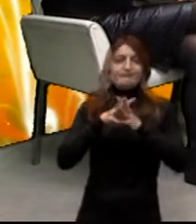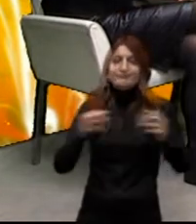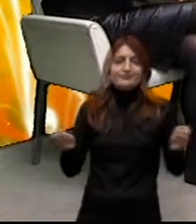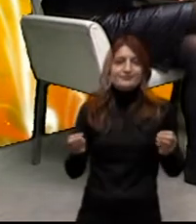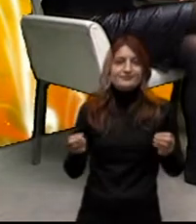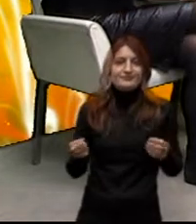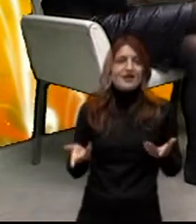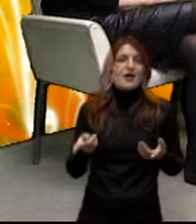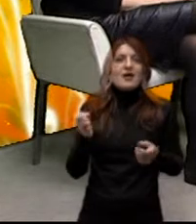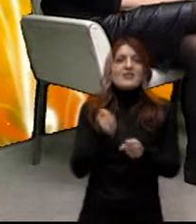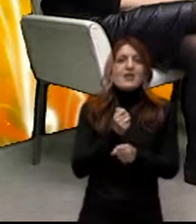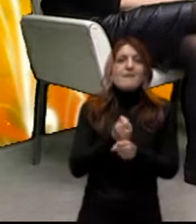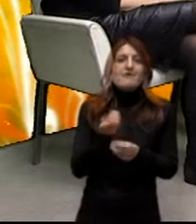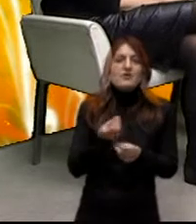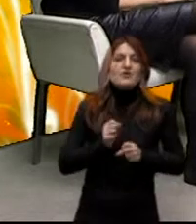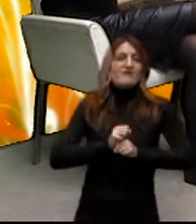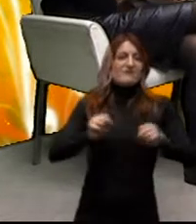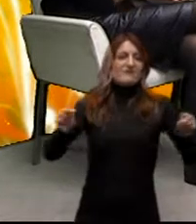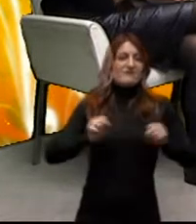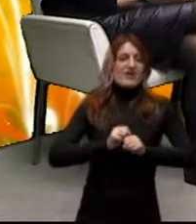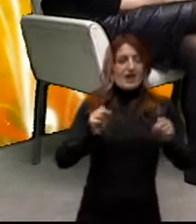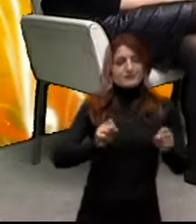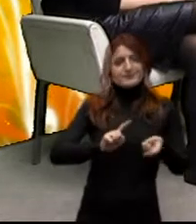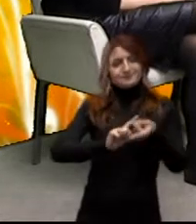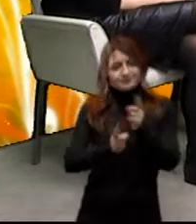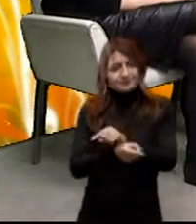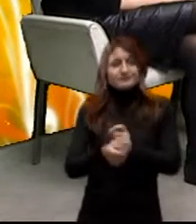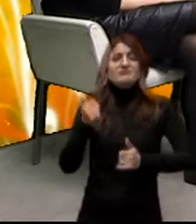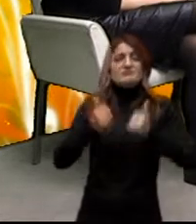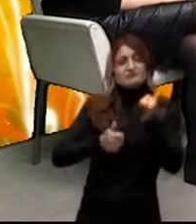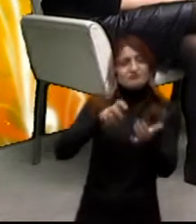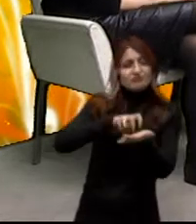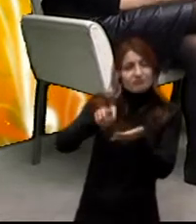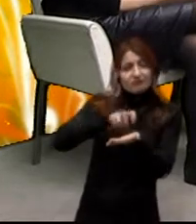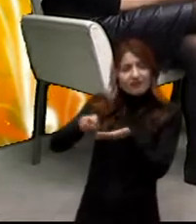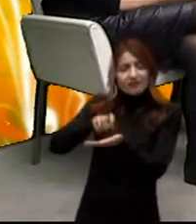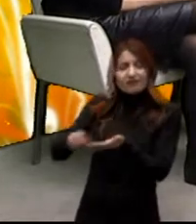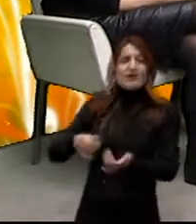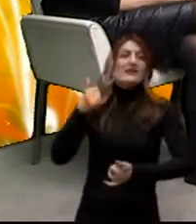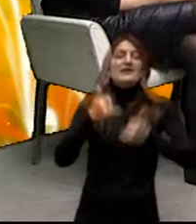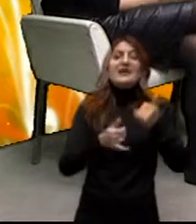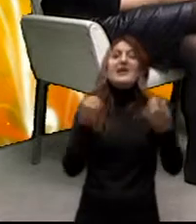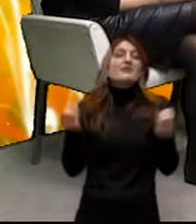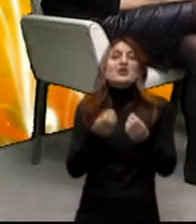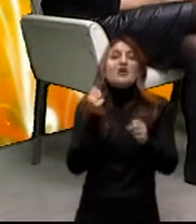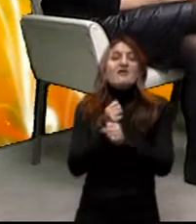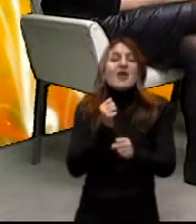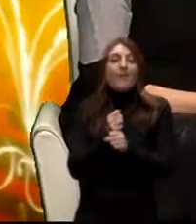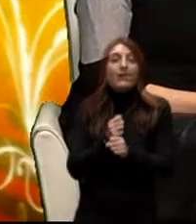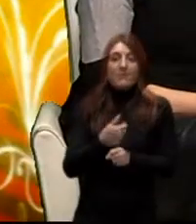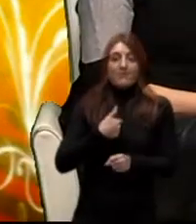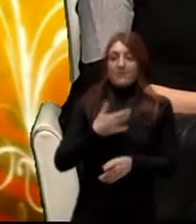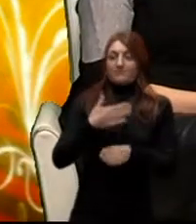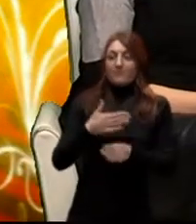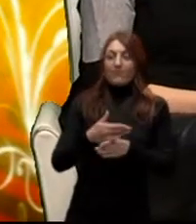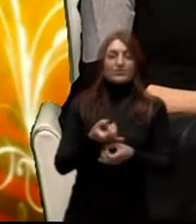će napraviti nekakav program vježbica, ili će se kretati, ili će nešto napraviti što je za tu